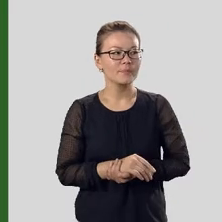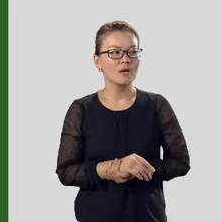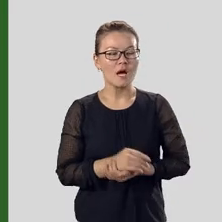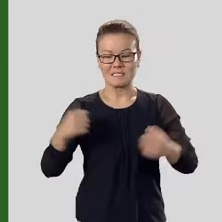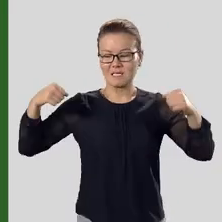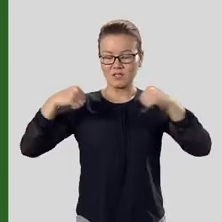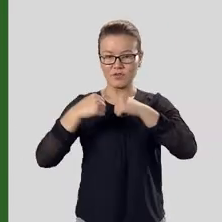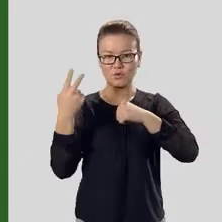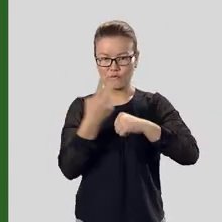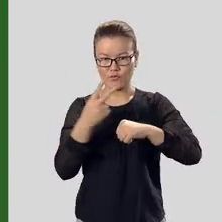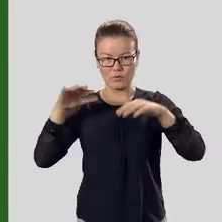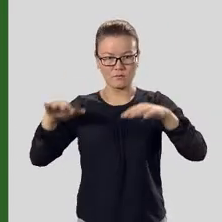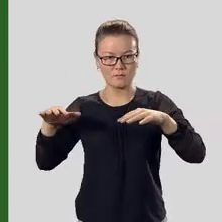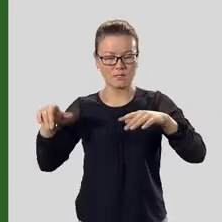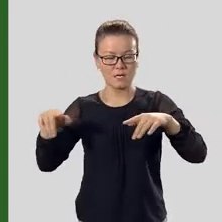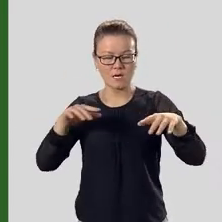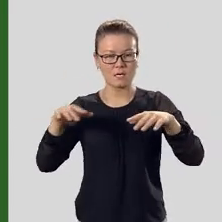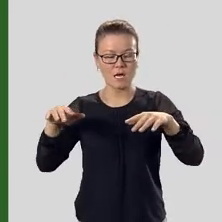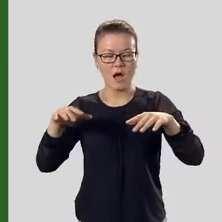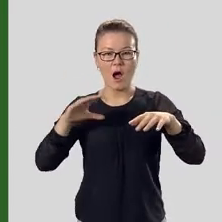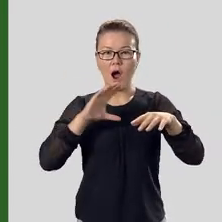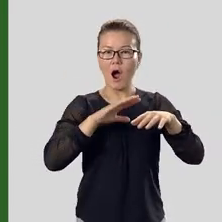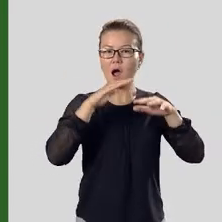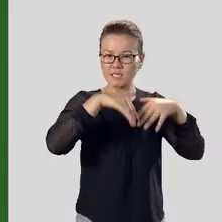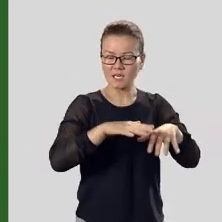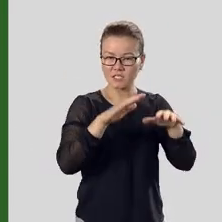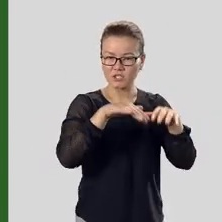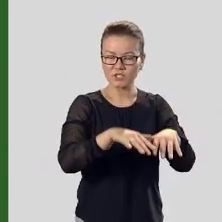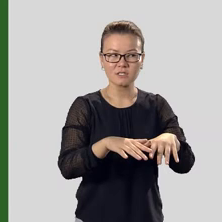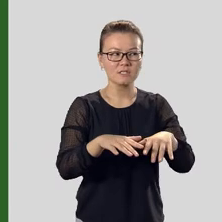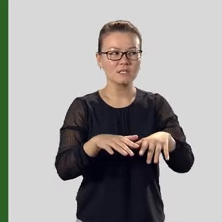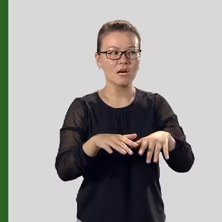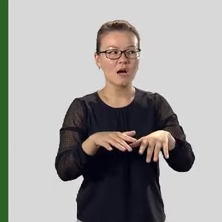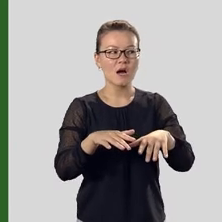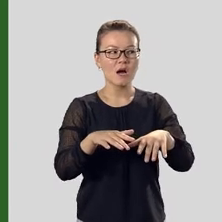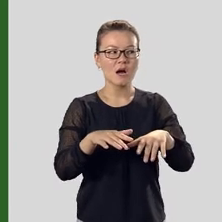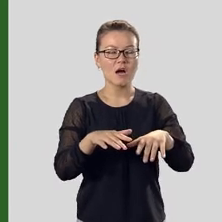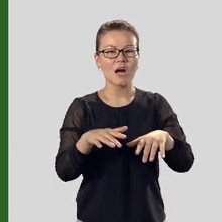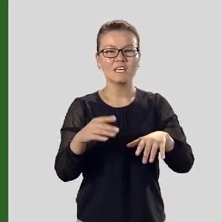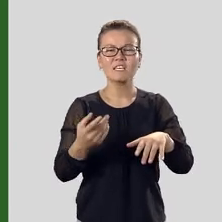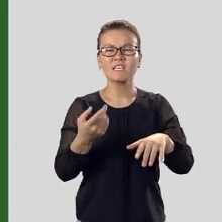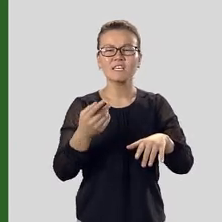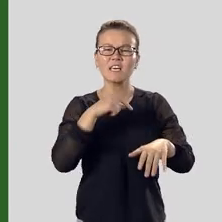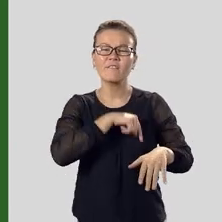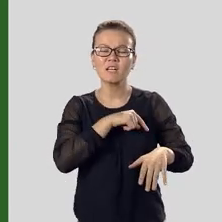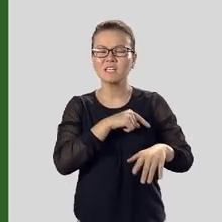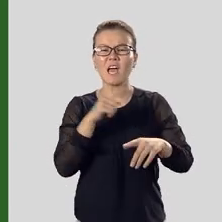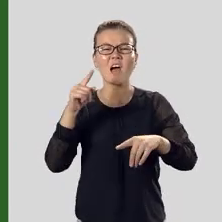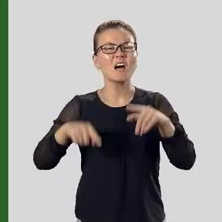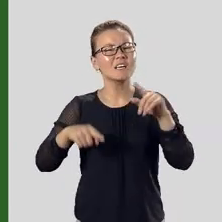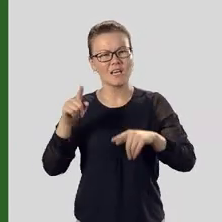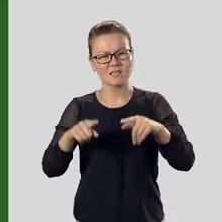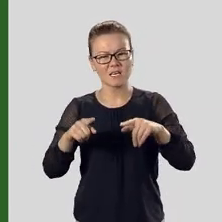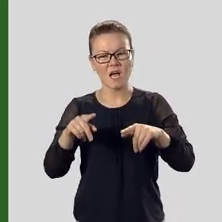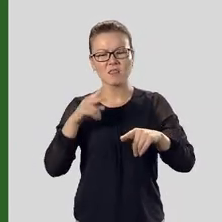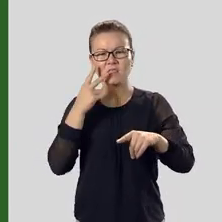Столкновение двух участков океанической земной коры – явление довольно редкое. Наблюдать его